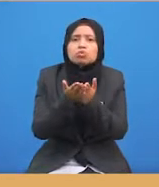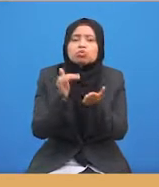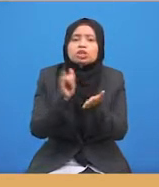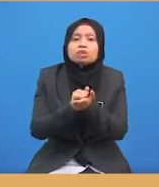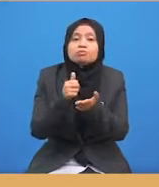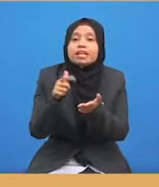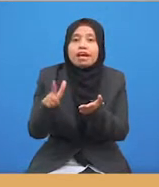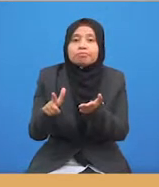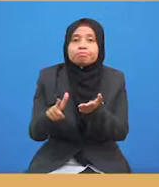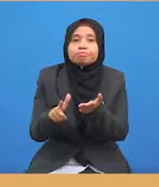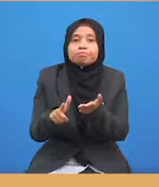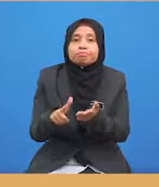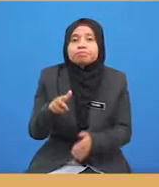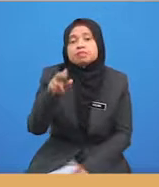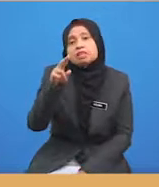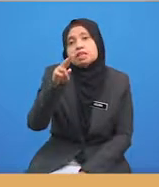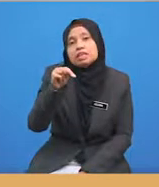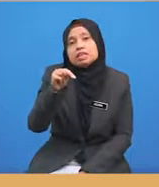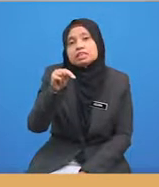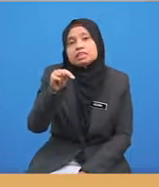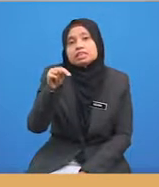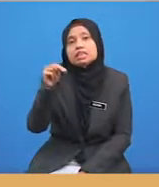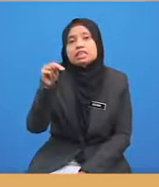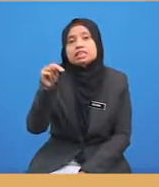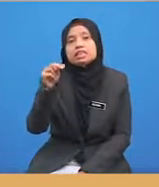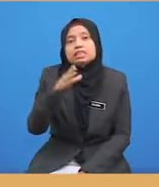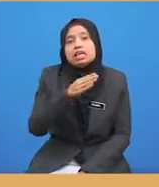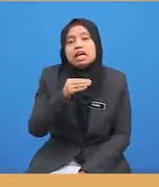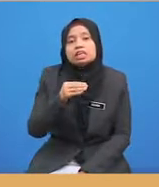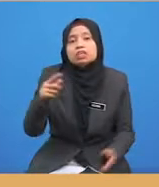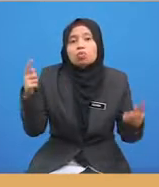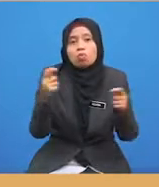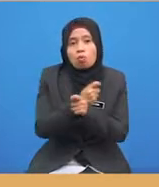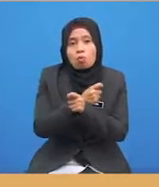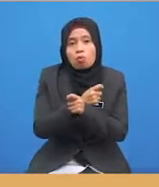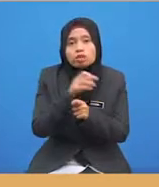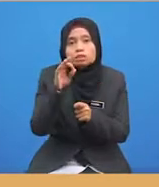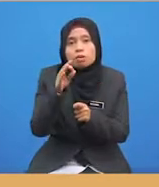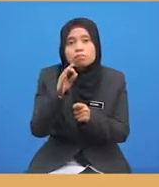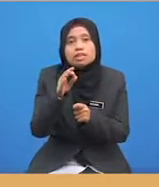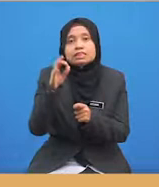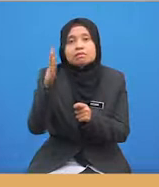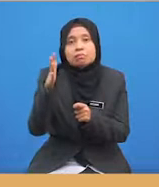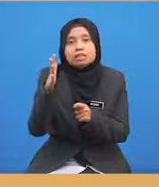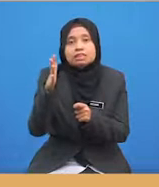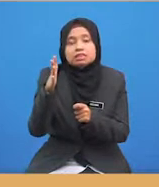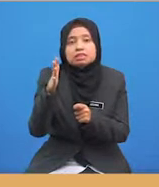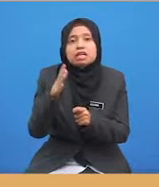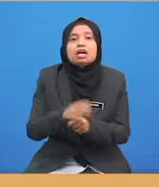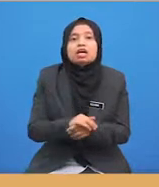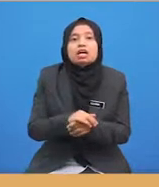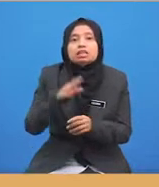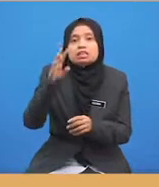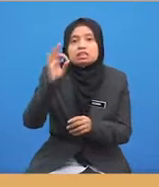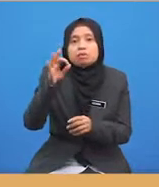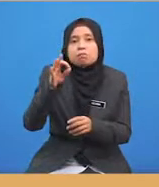ialah Nationality and the War pada tahun 1915, Civilization on Trial